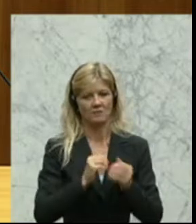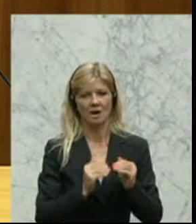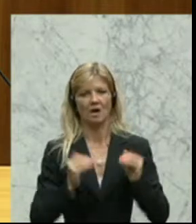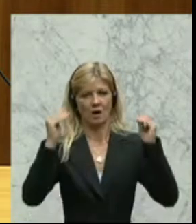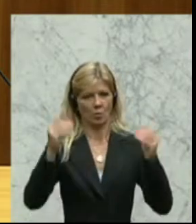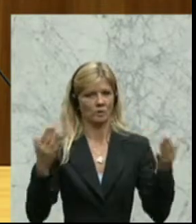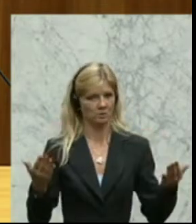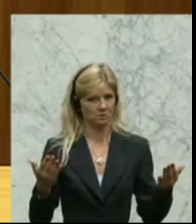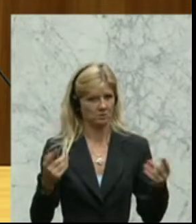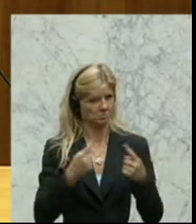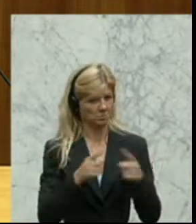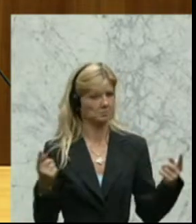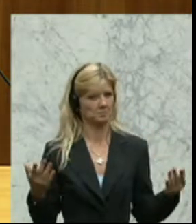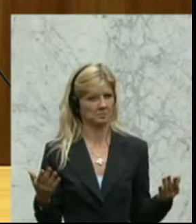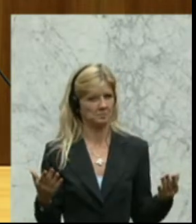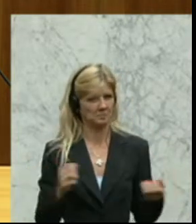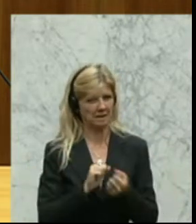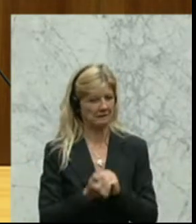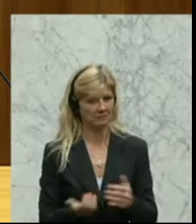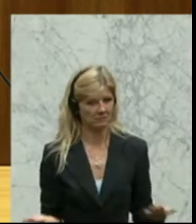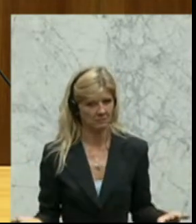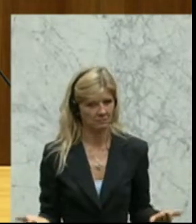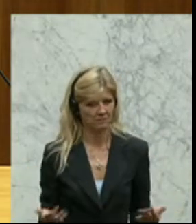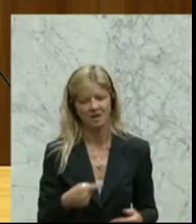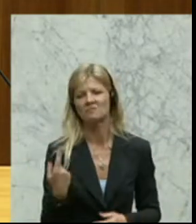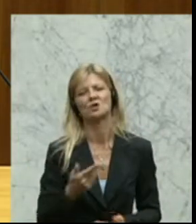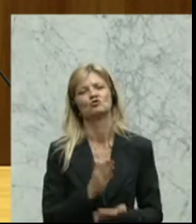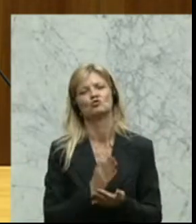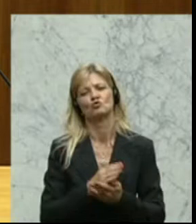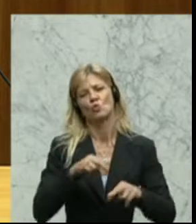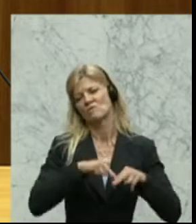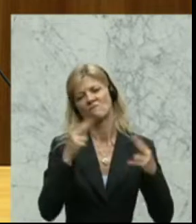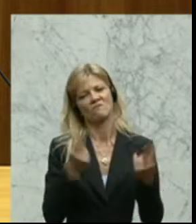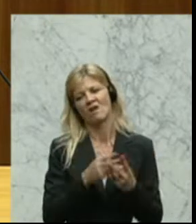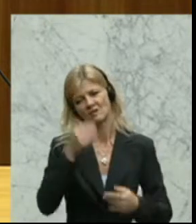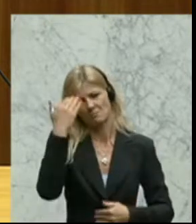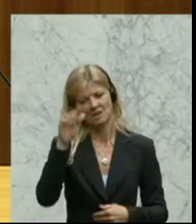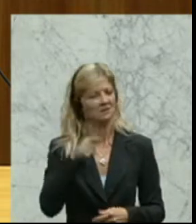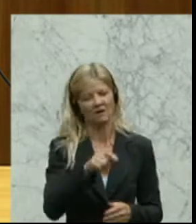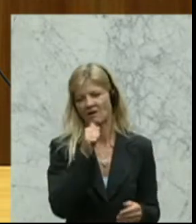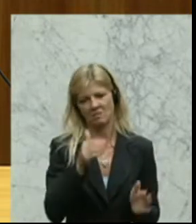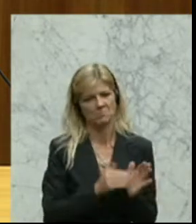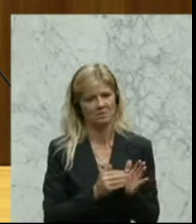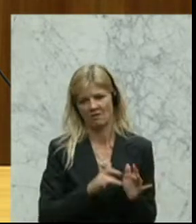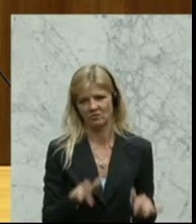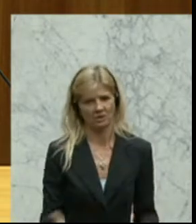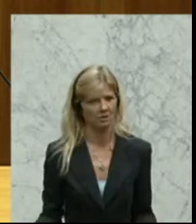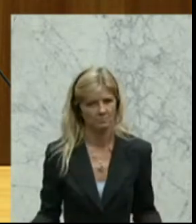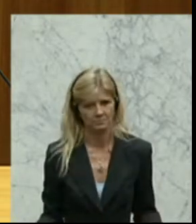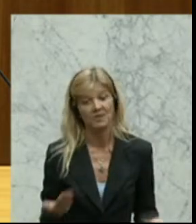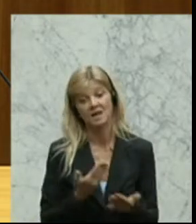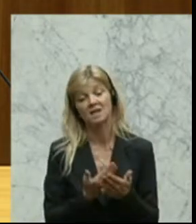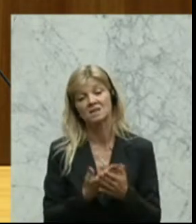Hier sind wir bereits Weltmeister. Das heißt, hier haben wir keinen weiteren Bedarf. Daher ist das Ziel